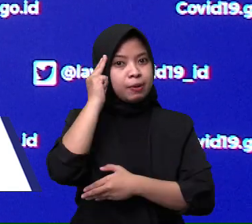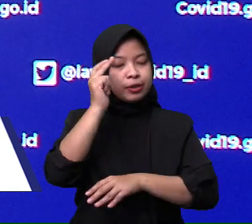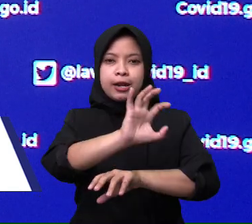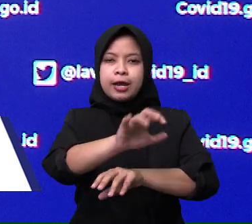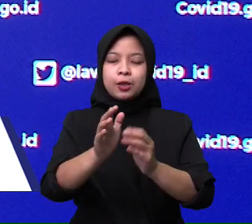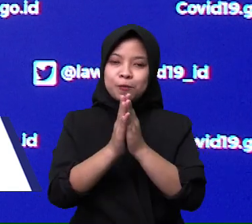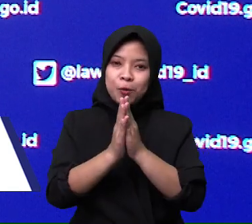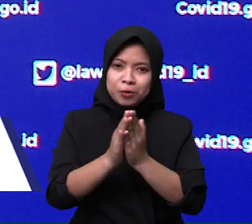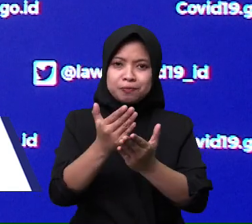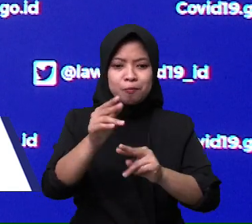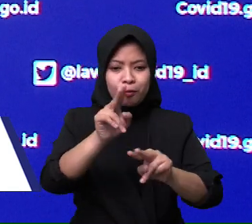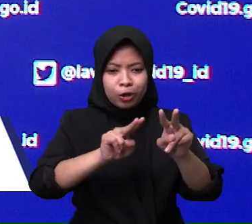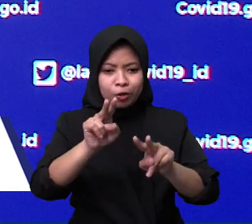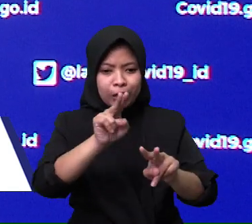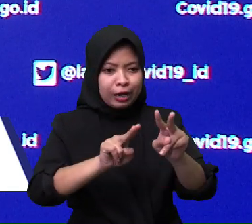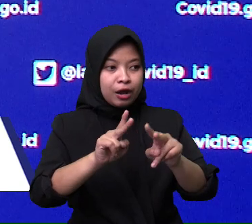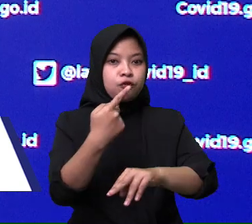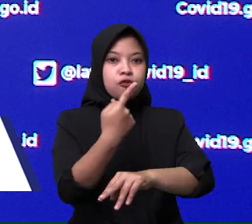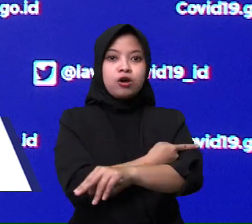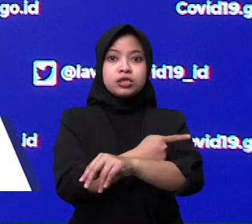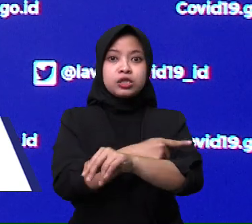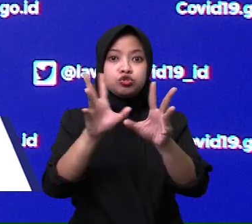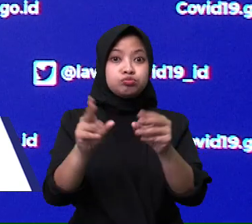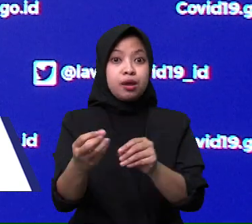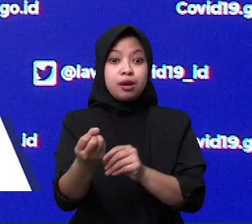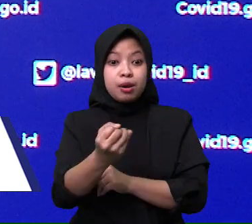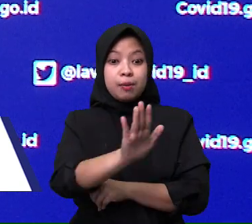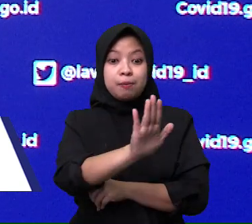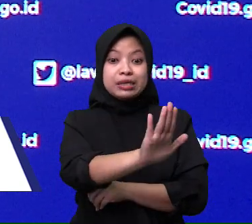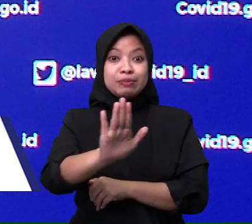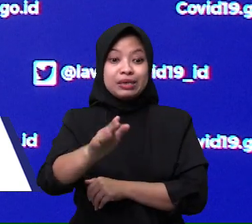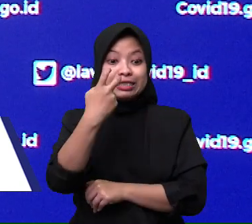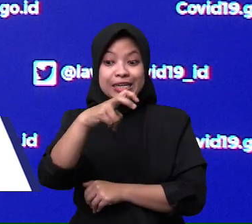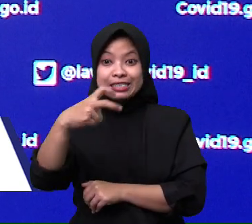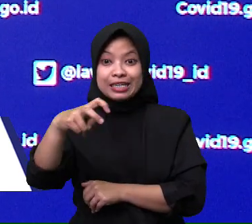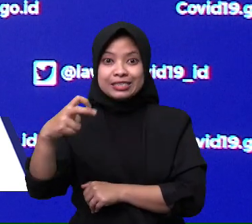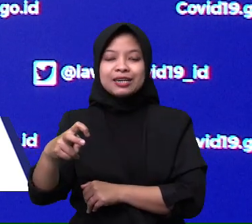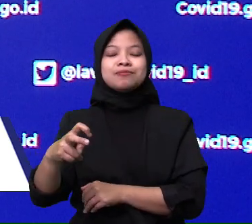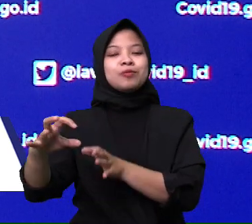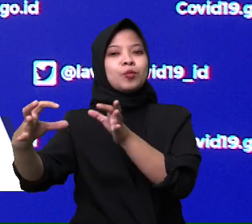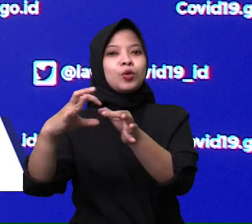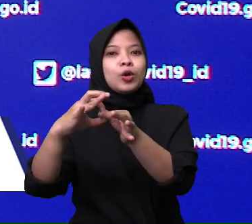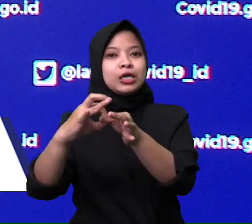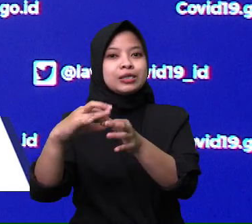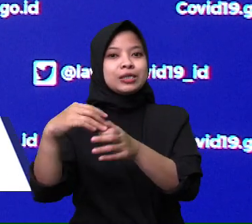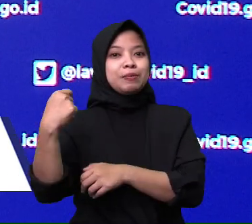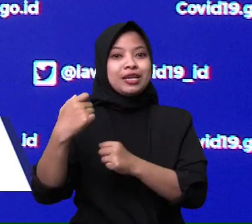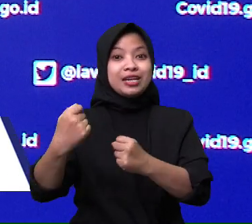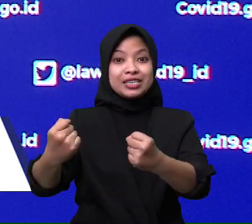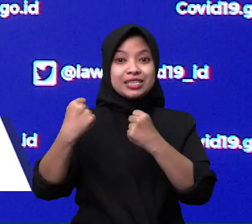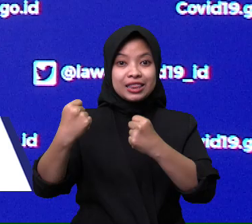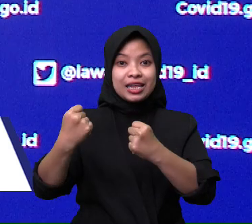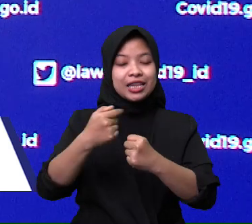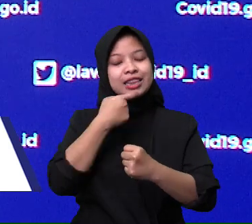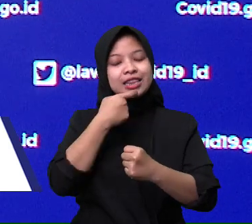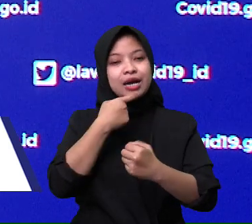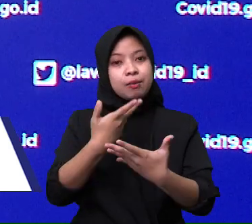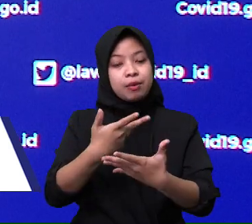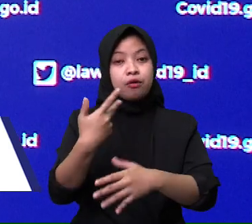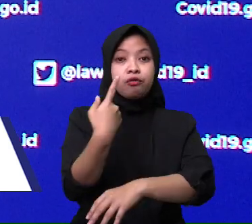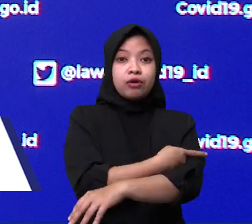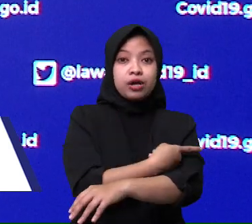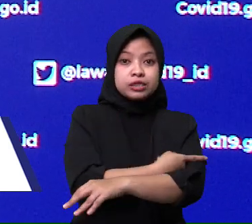dimohon untuk memonitor angka cakupan vaksinasi di wilayahnya masing-masing dan segera koordinasikan dengan Kementerian Kesehatan mengenai